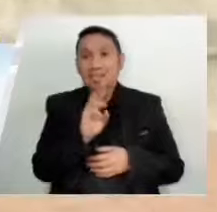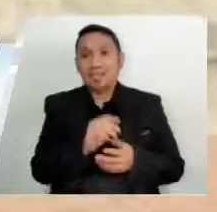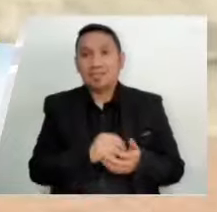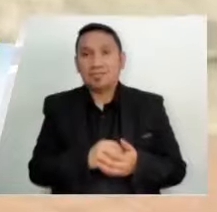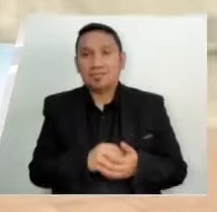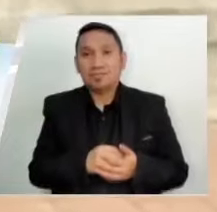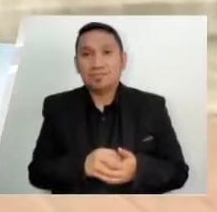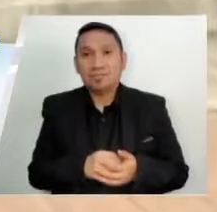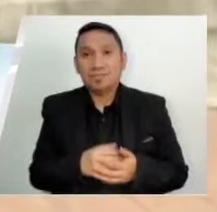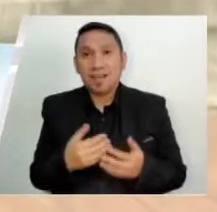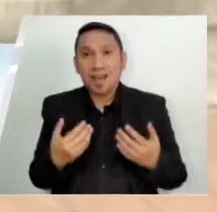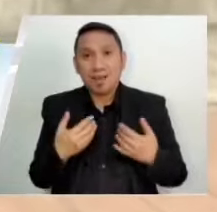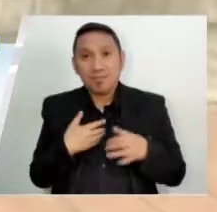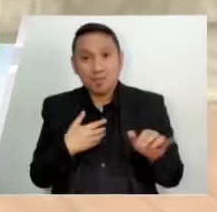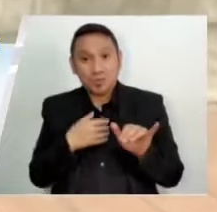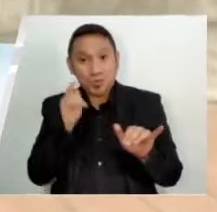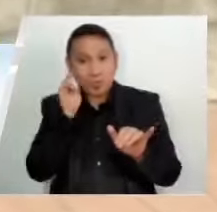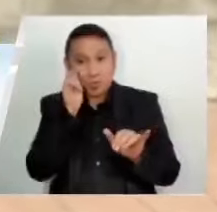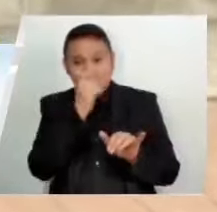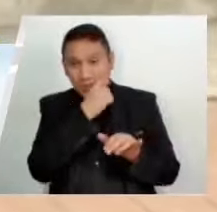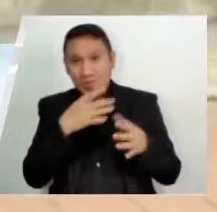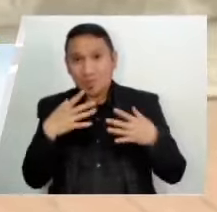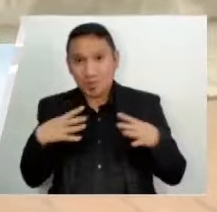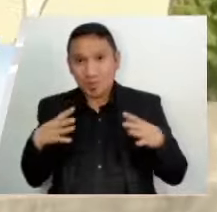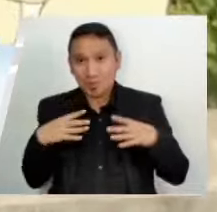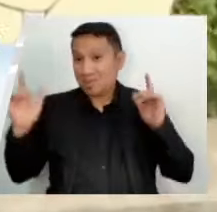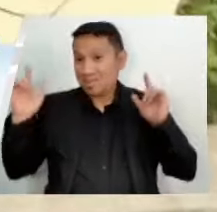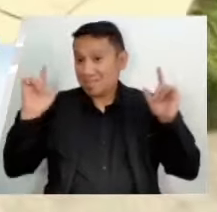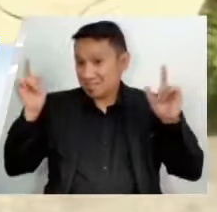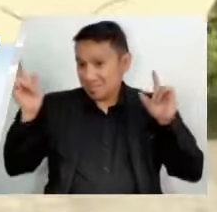sila habang sa luneta nagdiwang ng Valentine's Day.